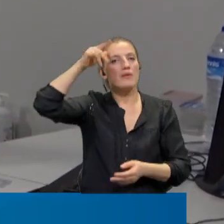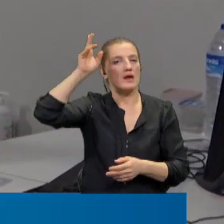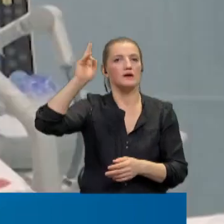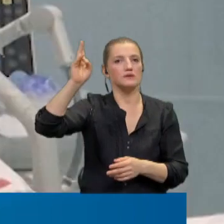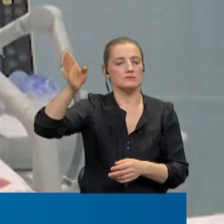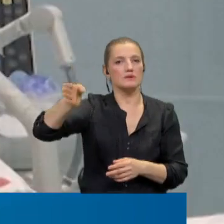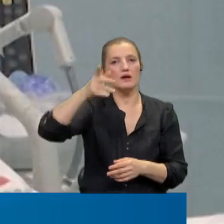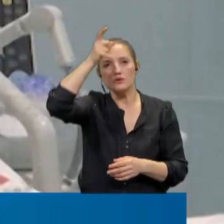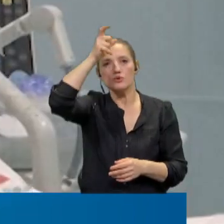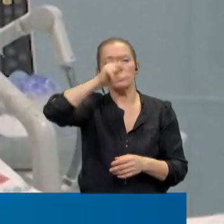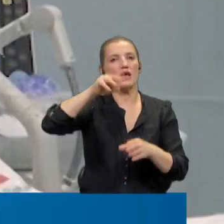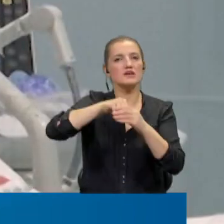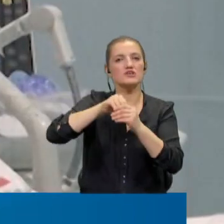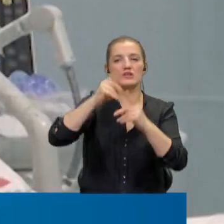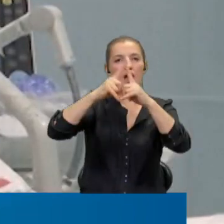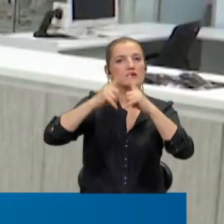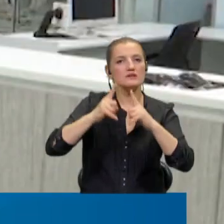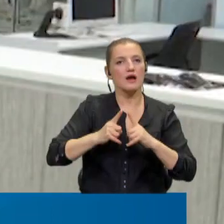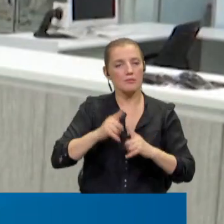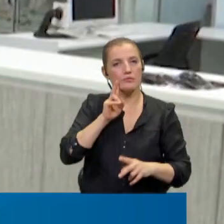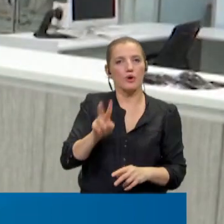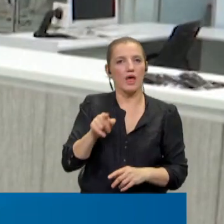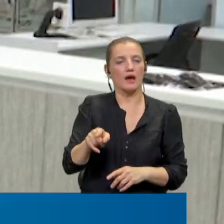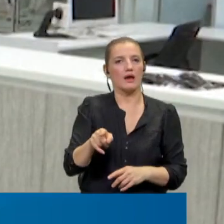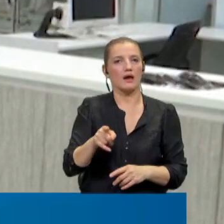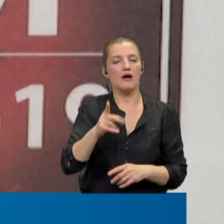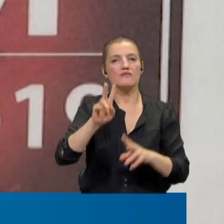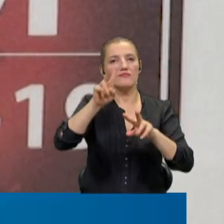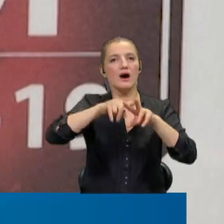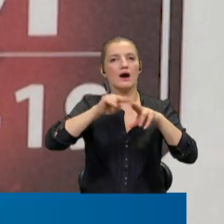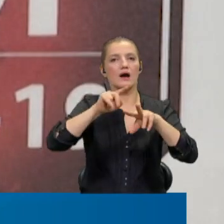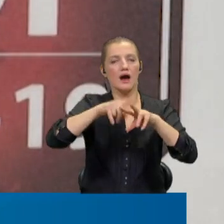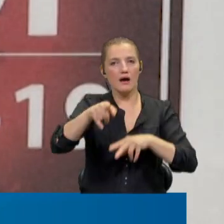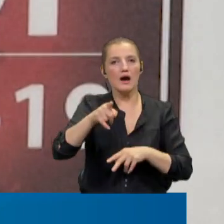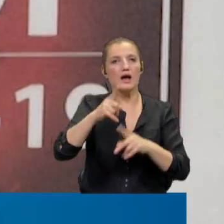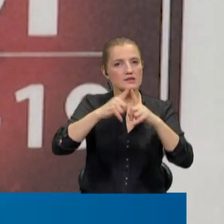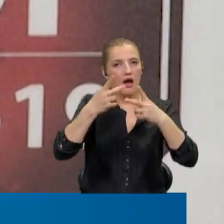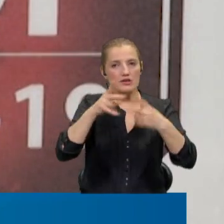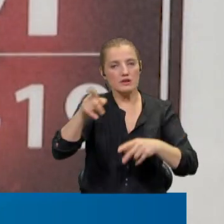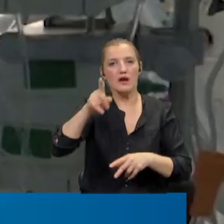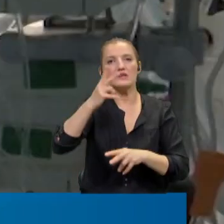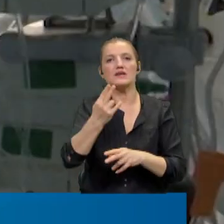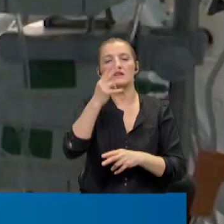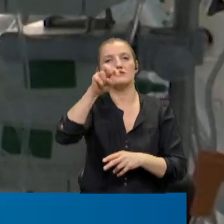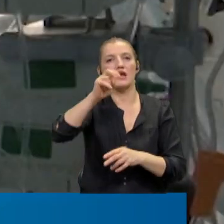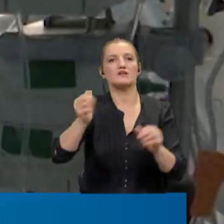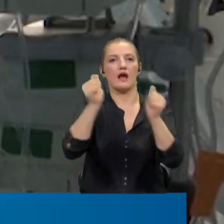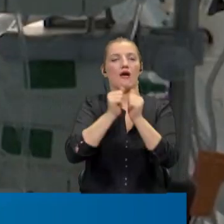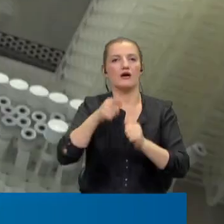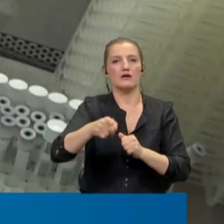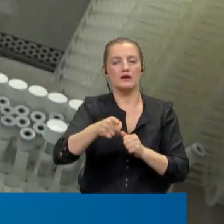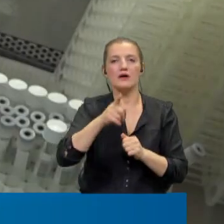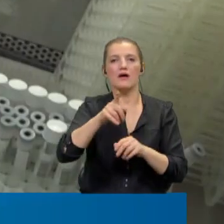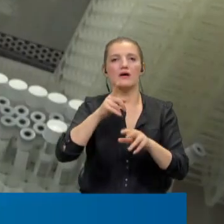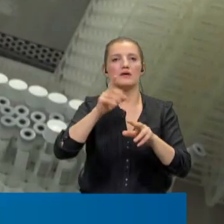Birleşik Devletleri'nde Türkiye için yapılan hesaplamalara göre bakarlar zaten açıklamanın 7 8 kat üzerinde institüt forehearth